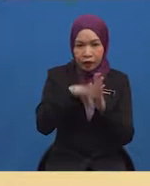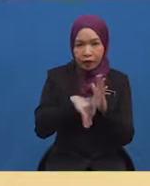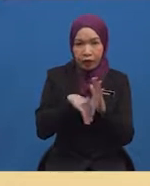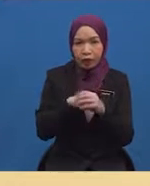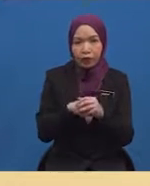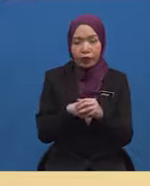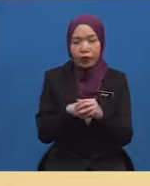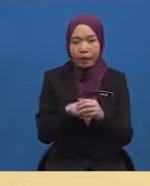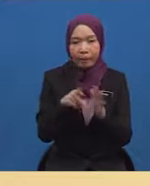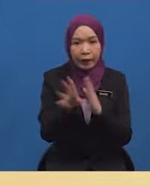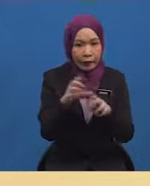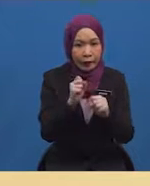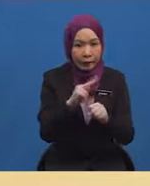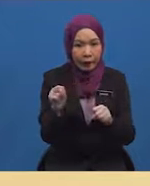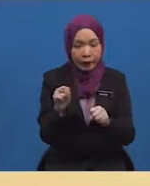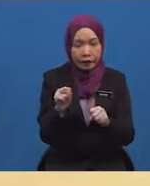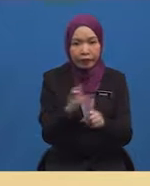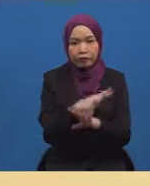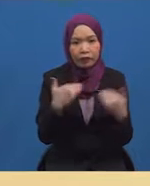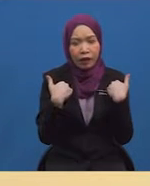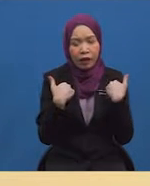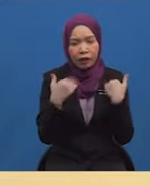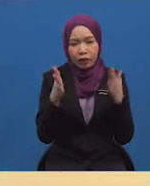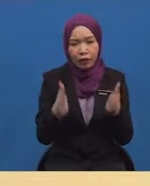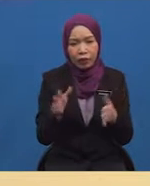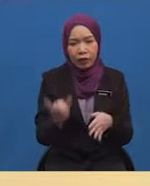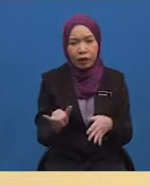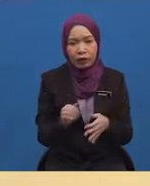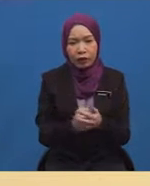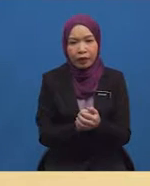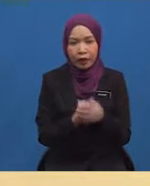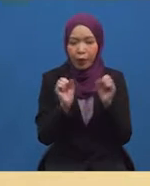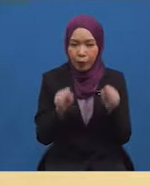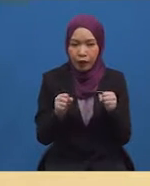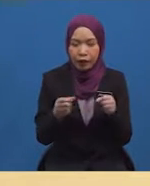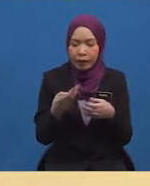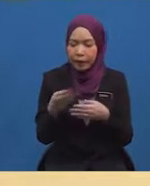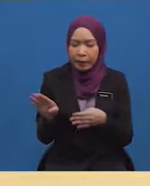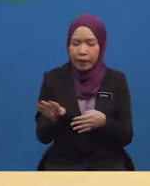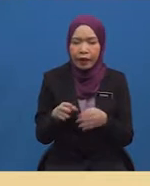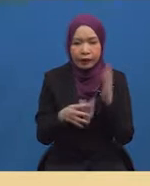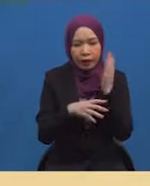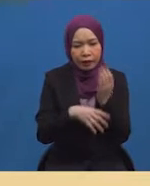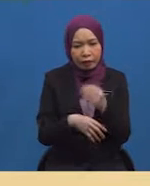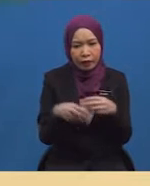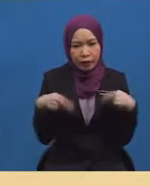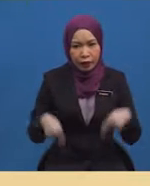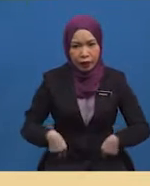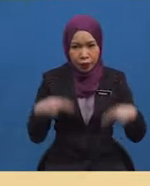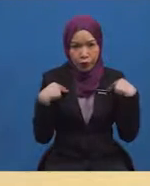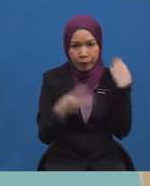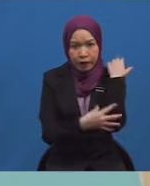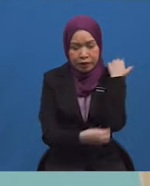meneruskan kehidupan. Selagi mungkin, usahalah untuk membaiki hidup anda tanpa mengira di mana anda